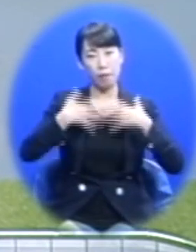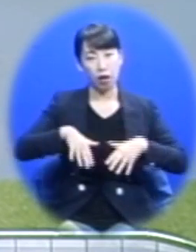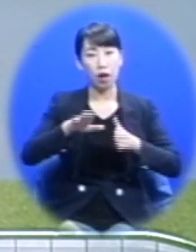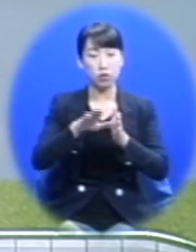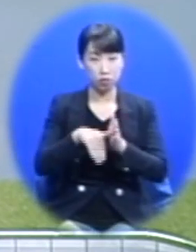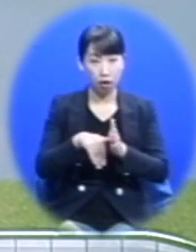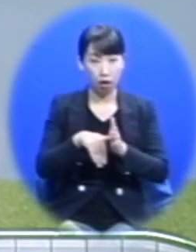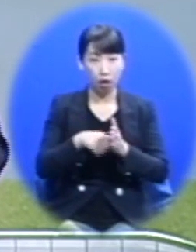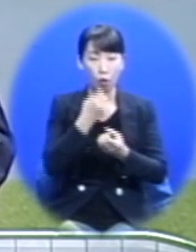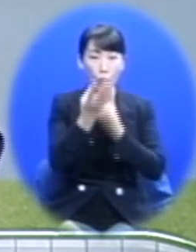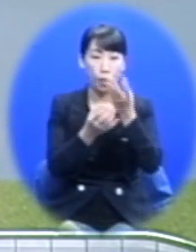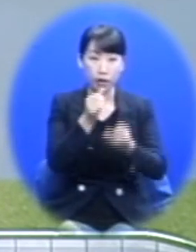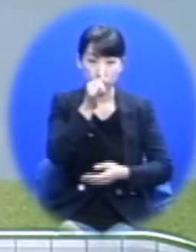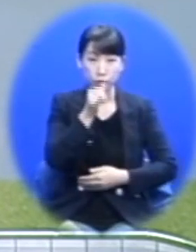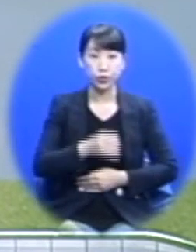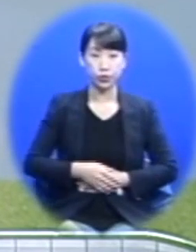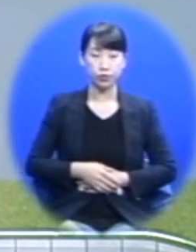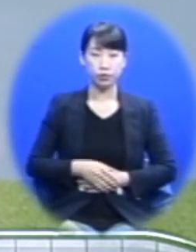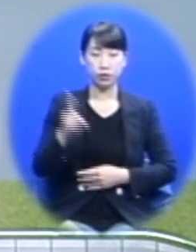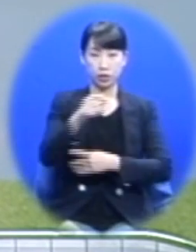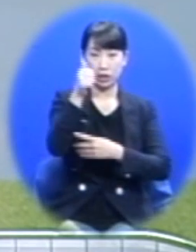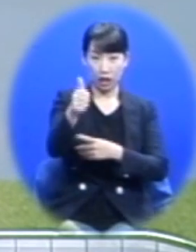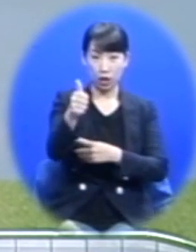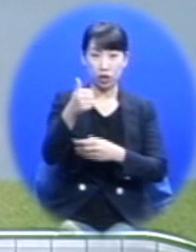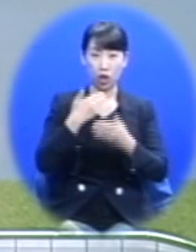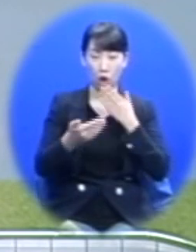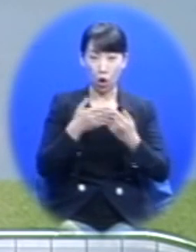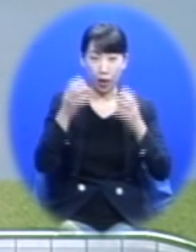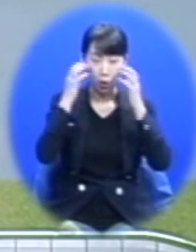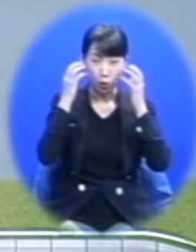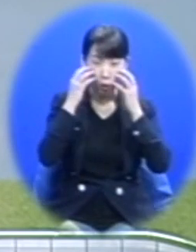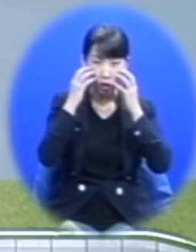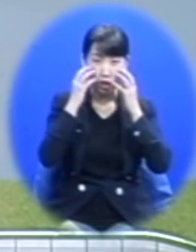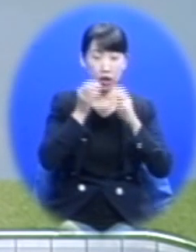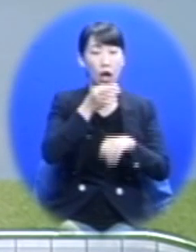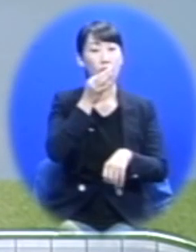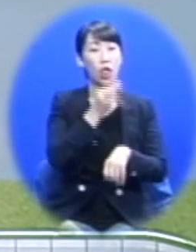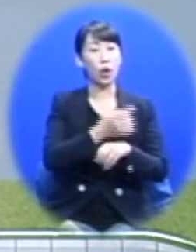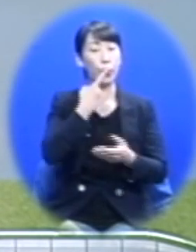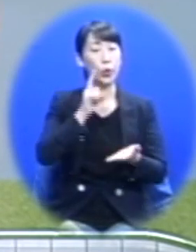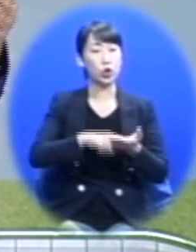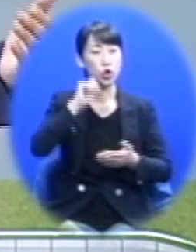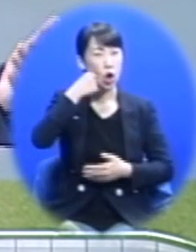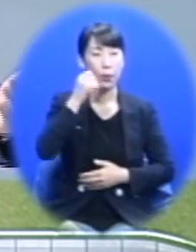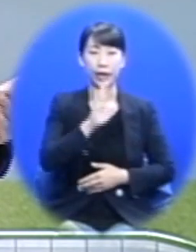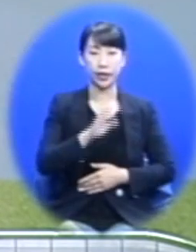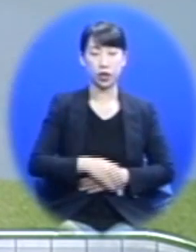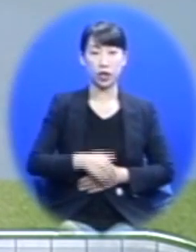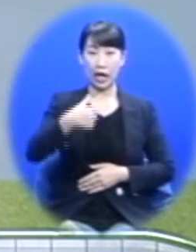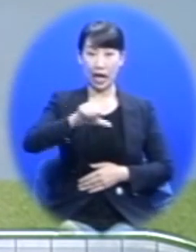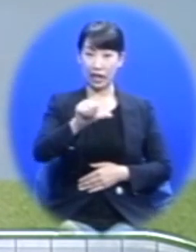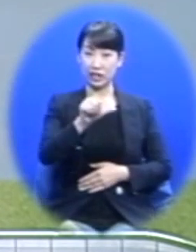고백합니다. 다윗이 겪는 고통은 단순히 단순한 어려움이 아니었어요. 아들